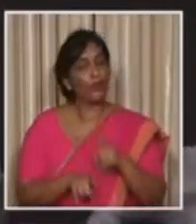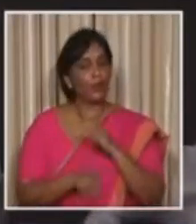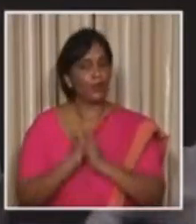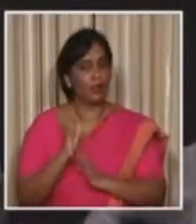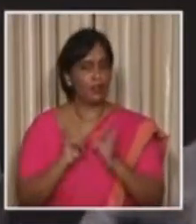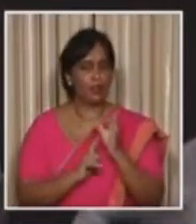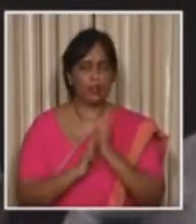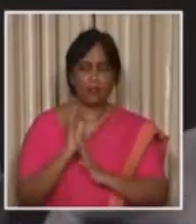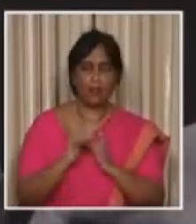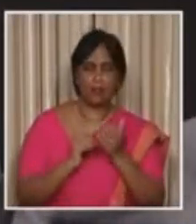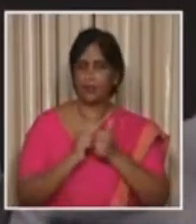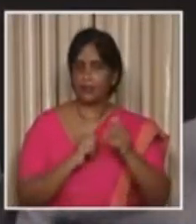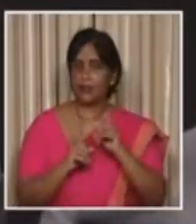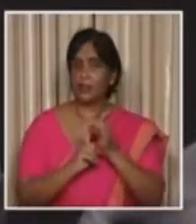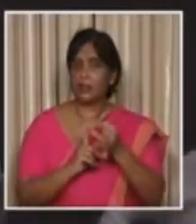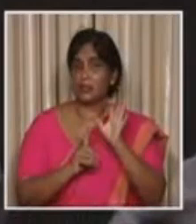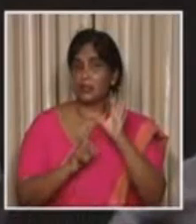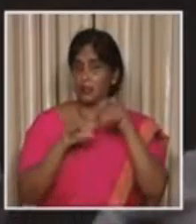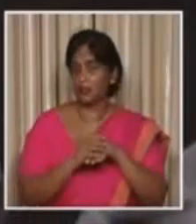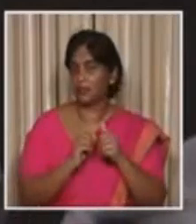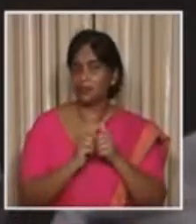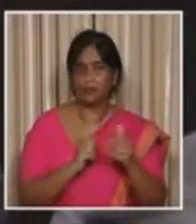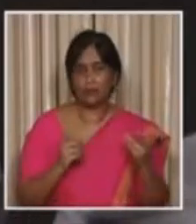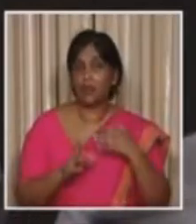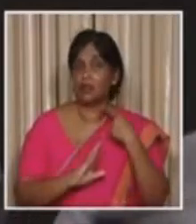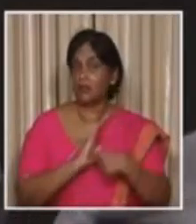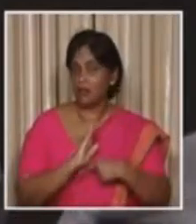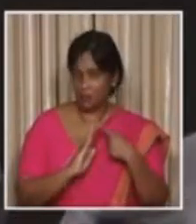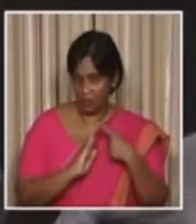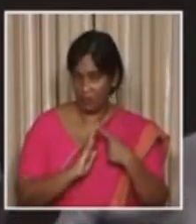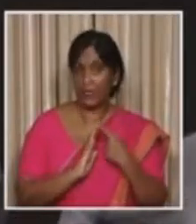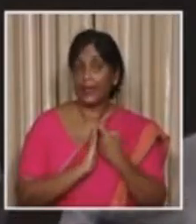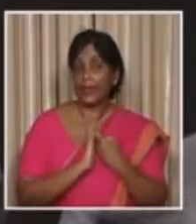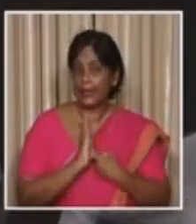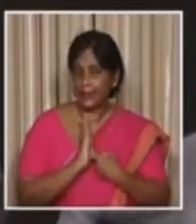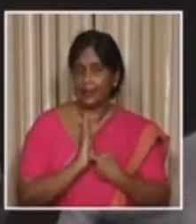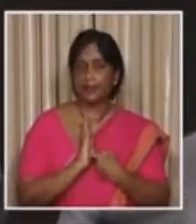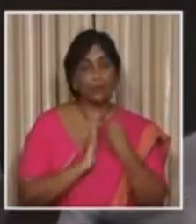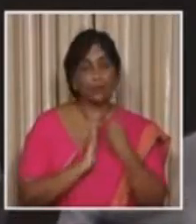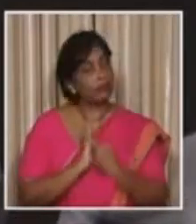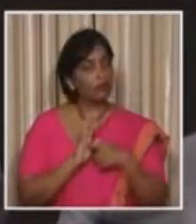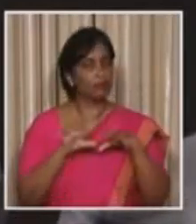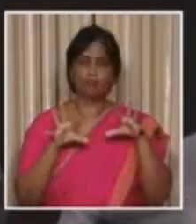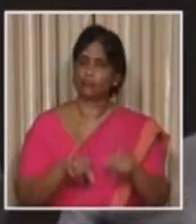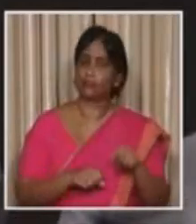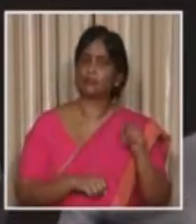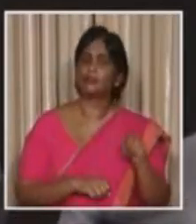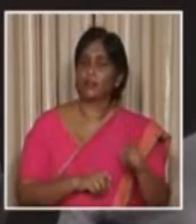ආකාරයට මේ මන්ත්‍රීවරු හැසිරීම තුලත් සභාපතිවරු හැසිරීම තුලත් රටේ නීතිය නීති